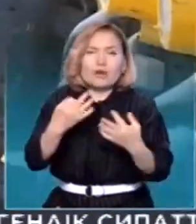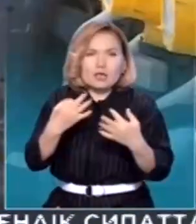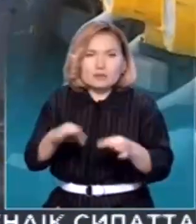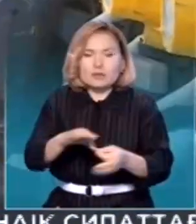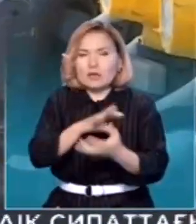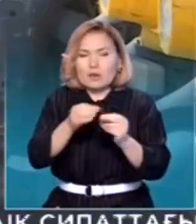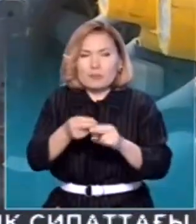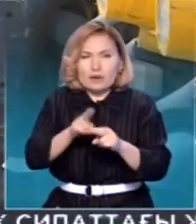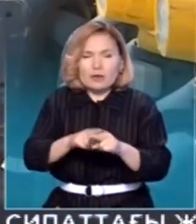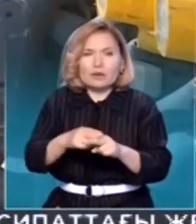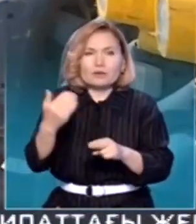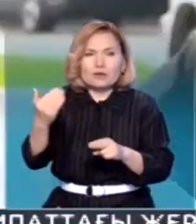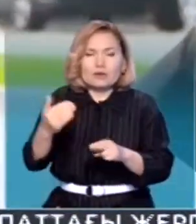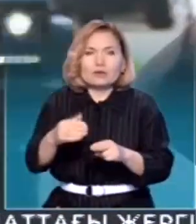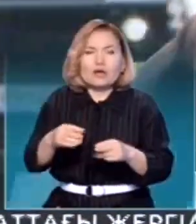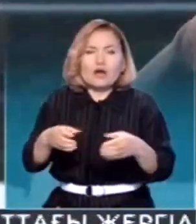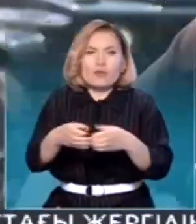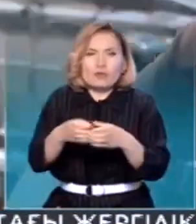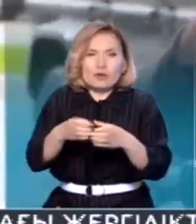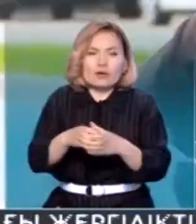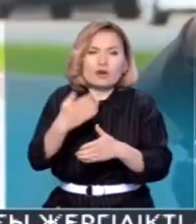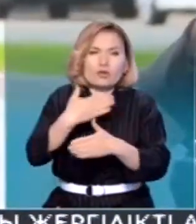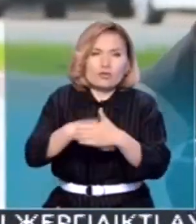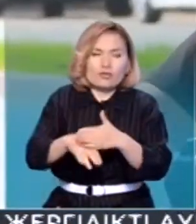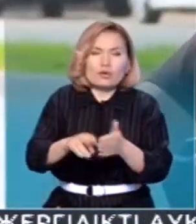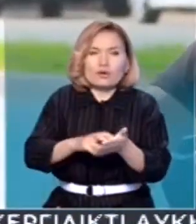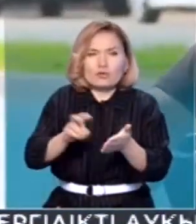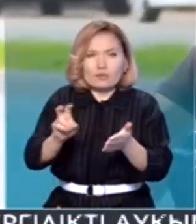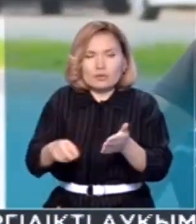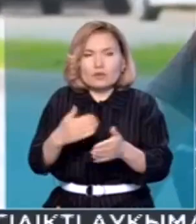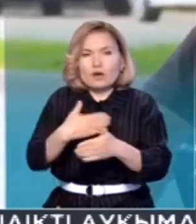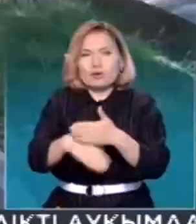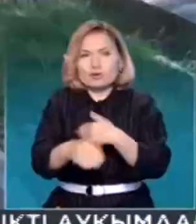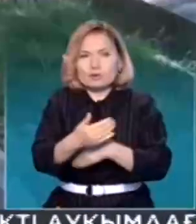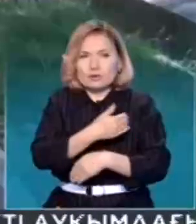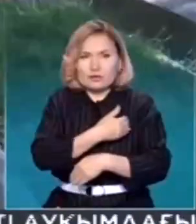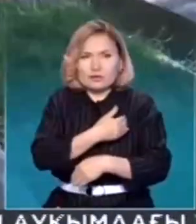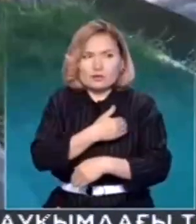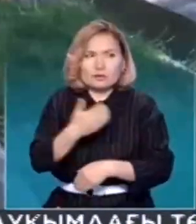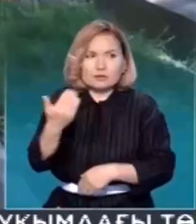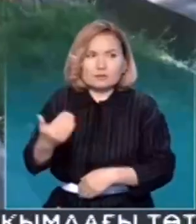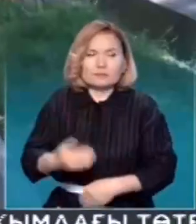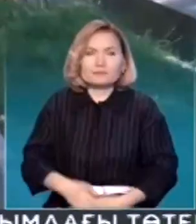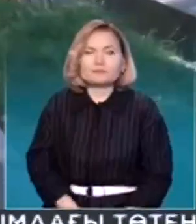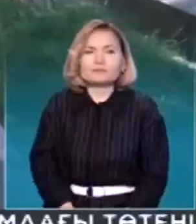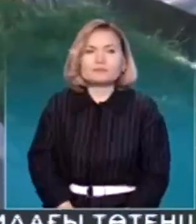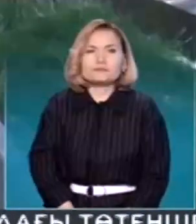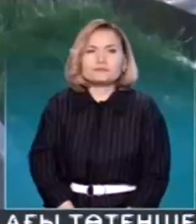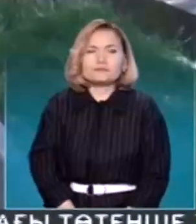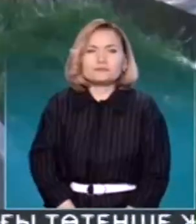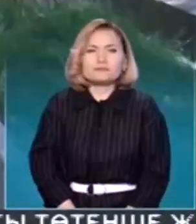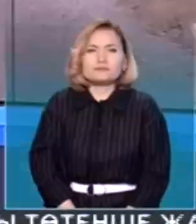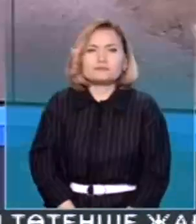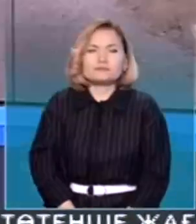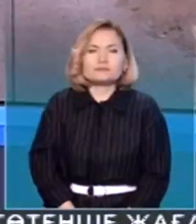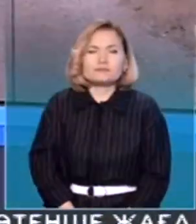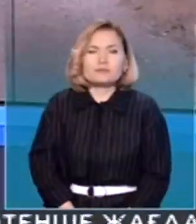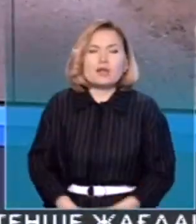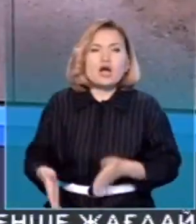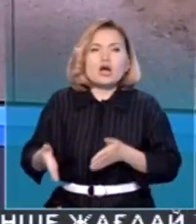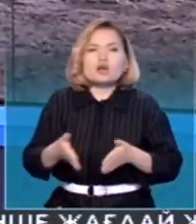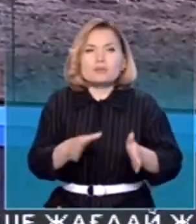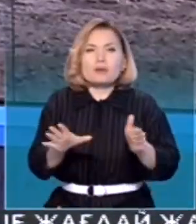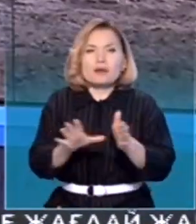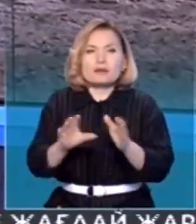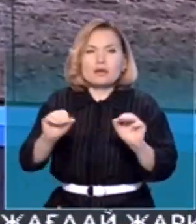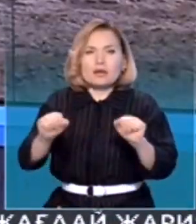орындалмаған жағдайда ел нарығынан кетуге мәжбүрміз дейді олар. Нұрсұлтан Тілектес, Ерболат Қуаныш, ұлттық арна, Алматы. Я